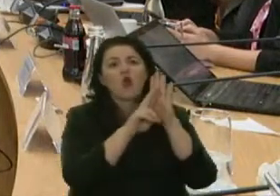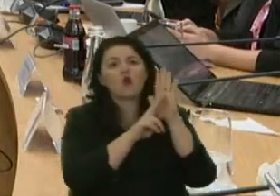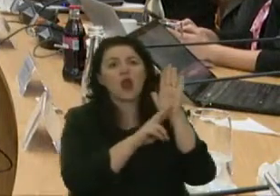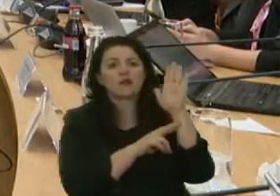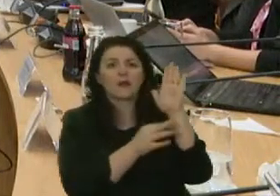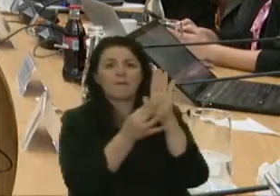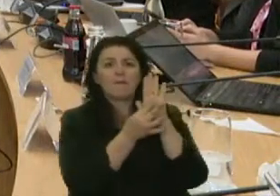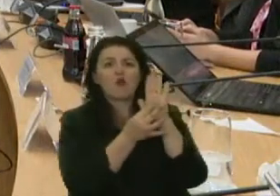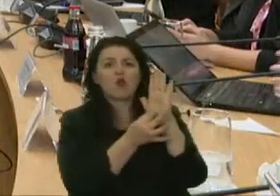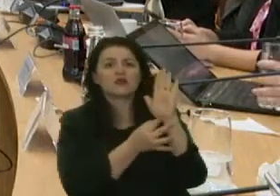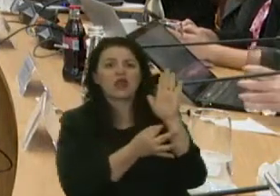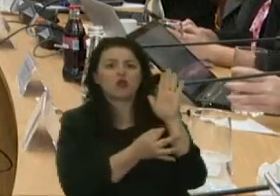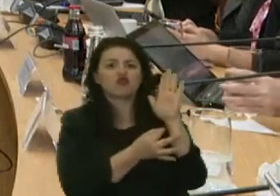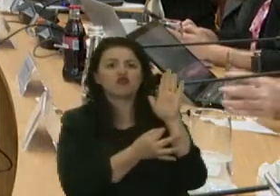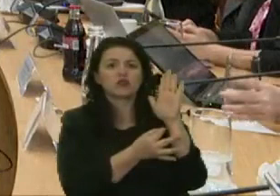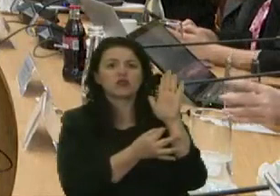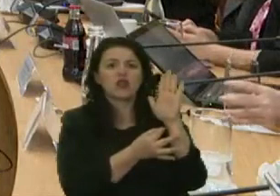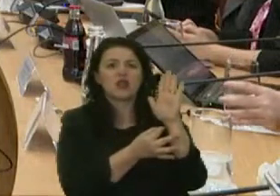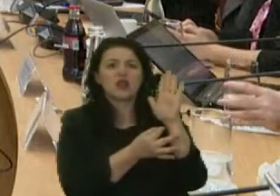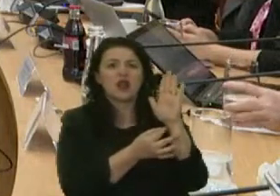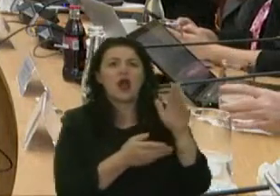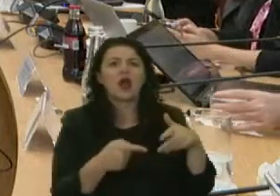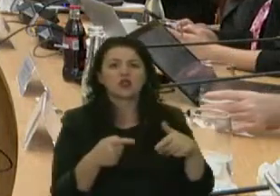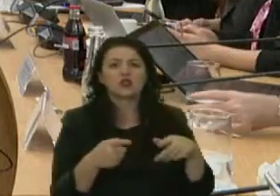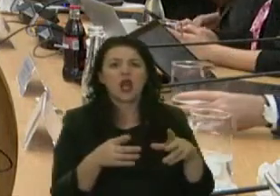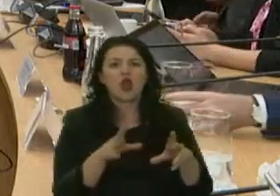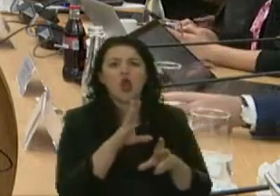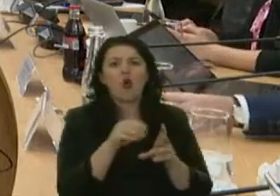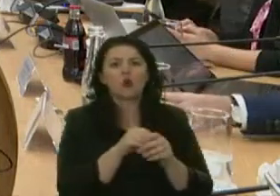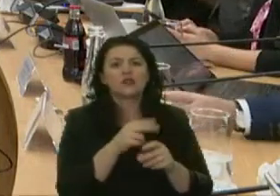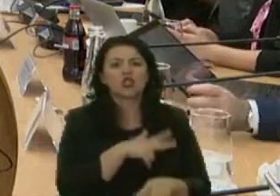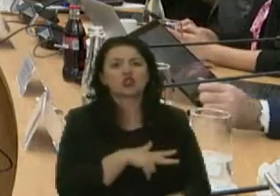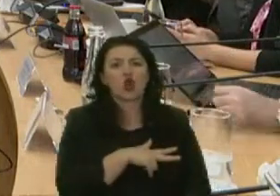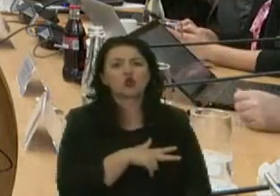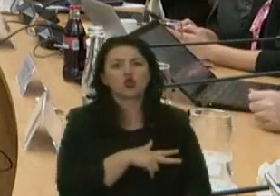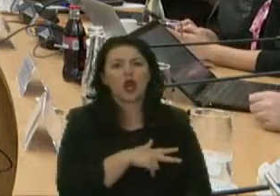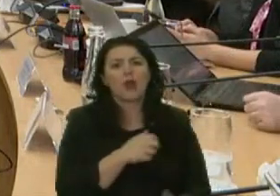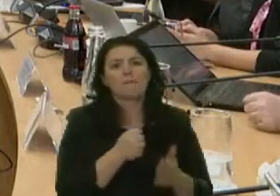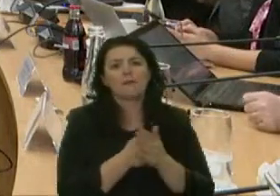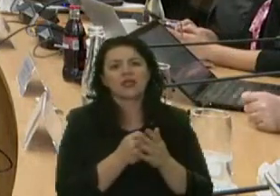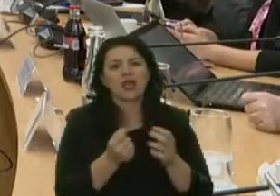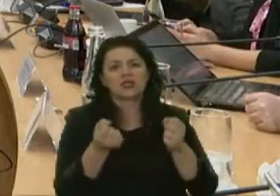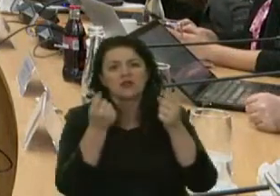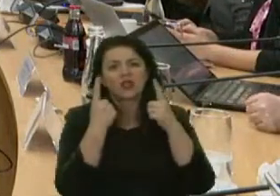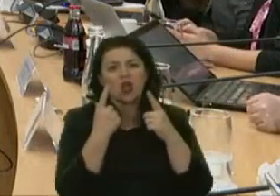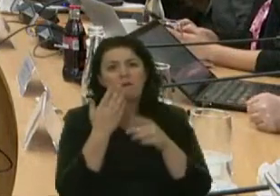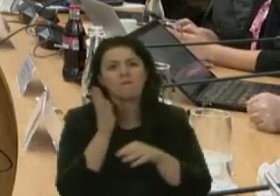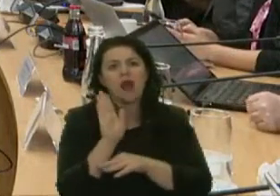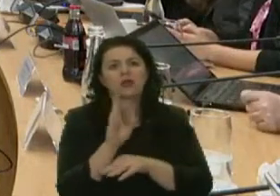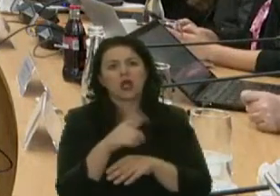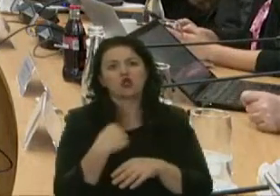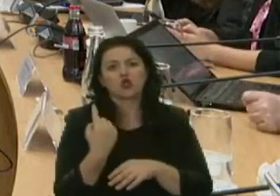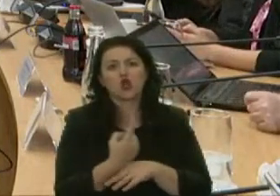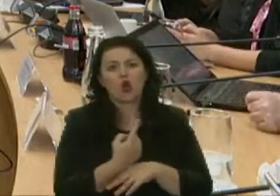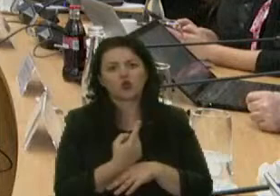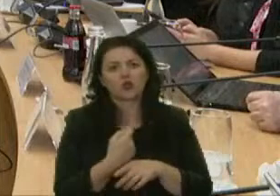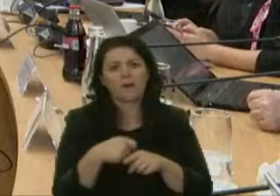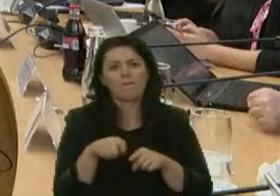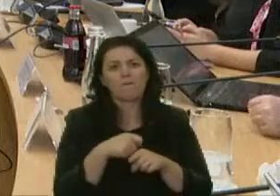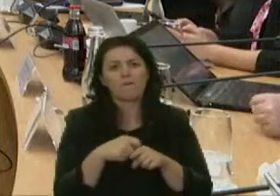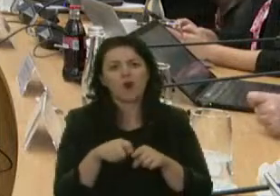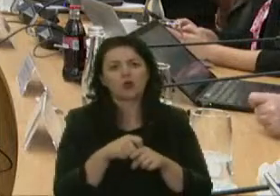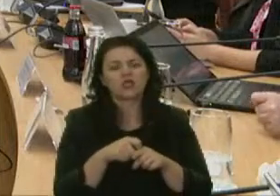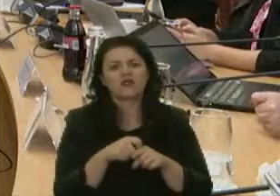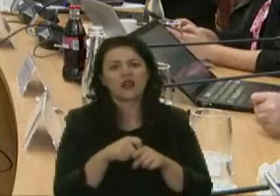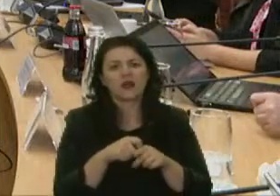punctaj aferent atribuirea acestor locuințe sociale până la finalul mandatului nostru să putem și modifica regulamentul